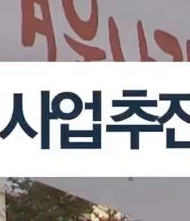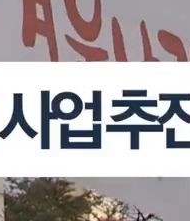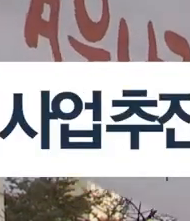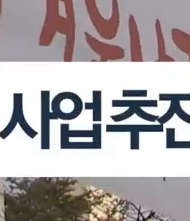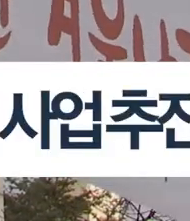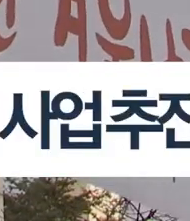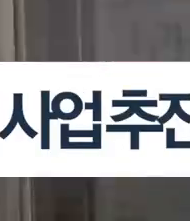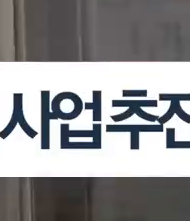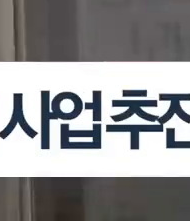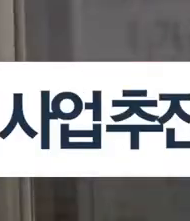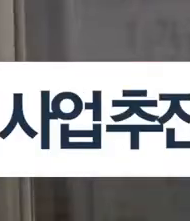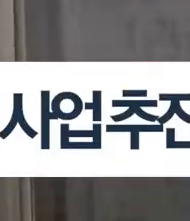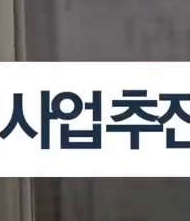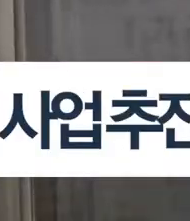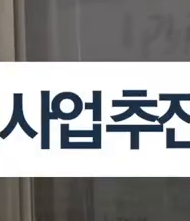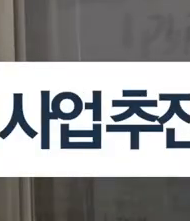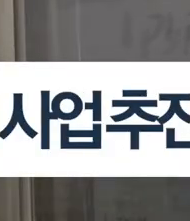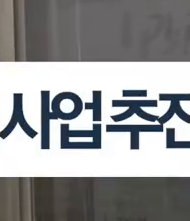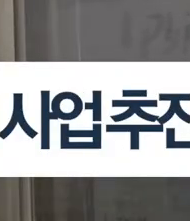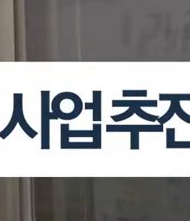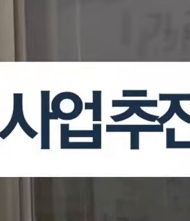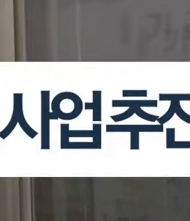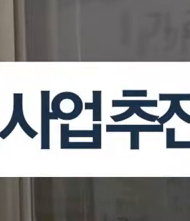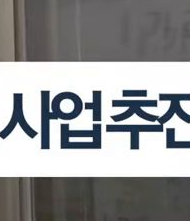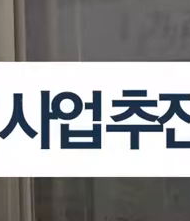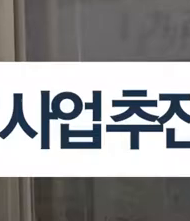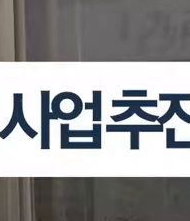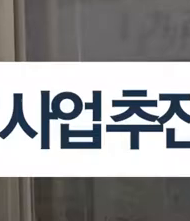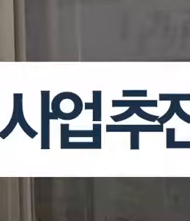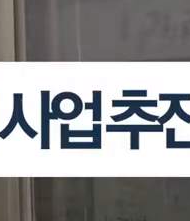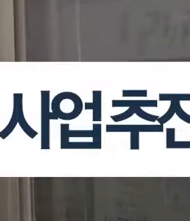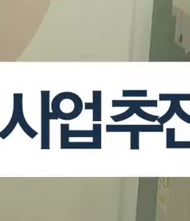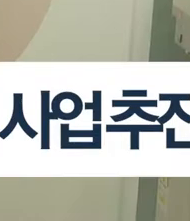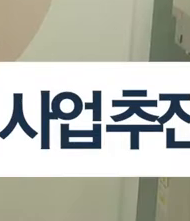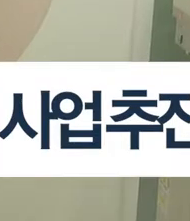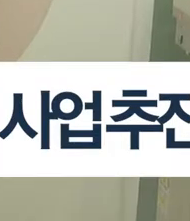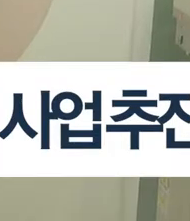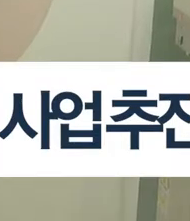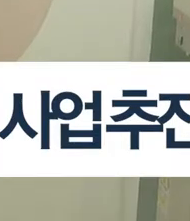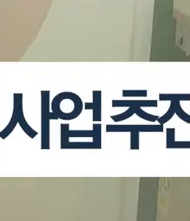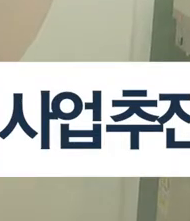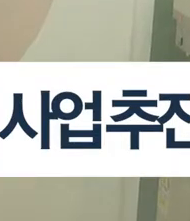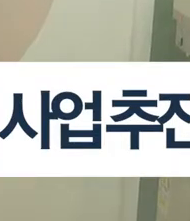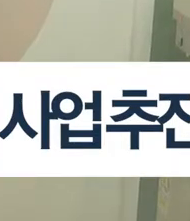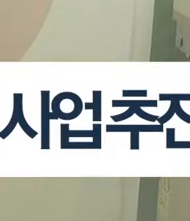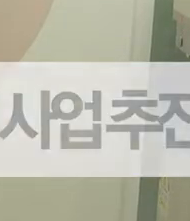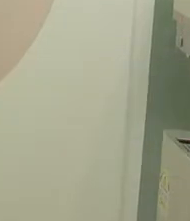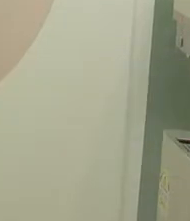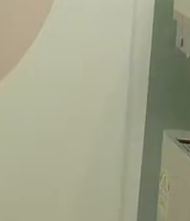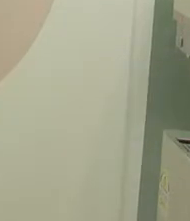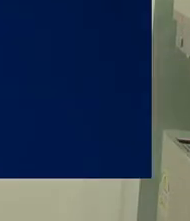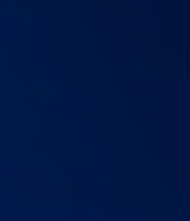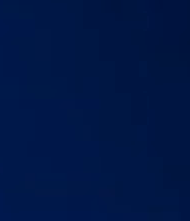강서구가 내년 2월 14일까지 3개월 동안 2022 희망온돌 따뜻한 겨울나기 사업을 추진합니다.